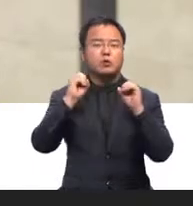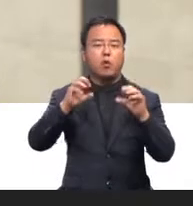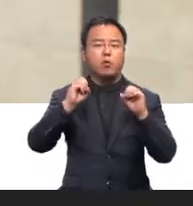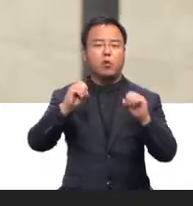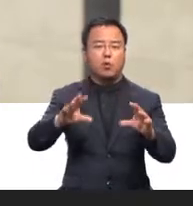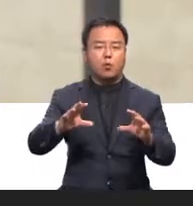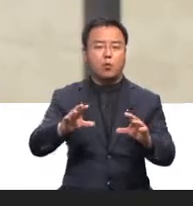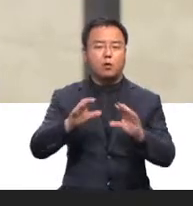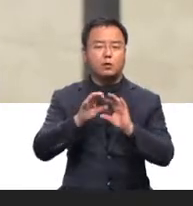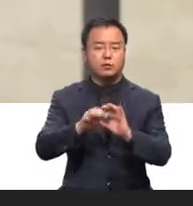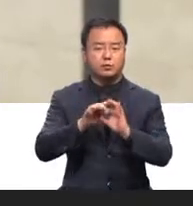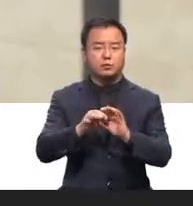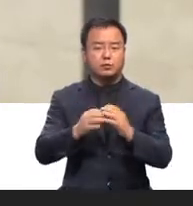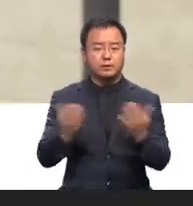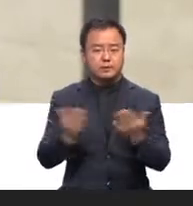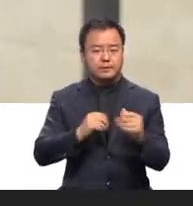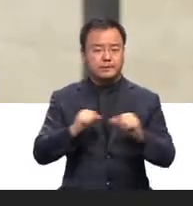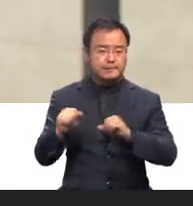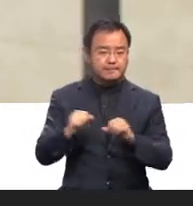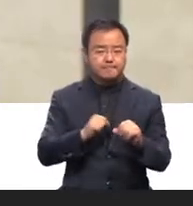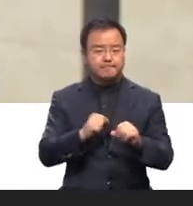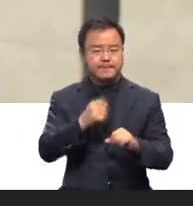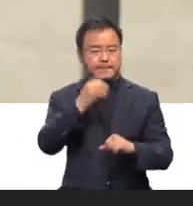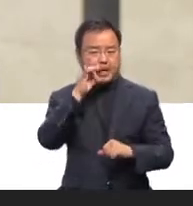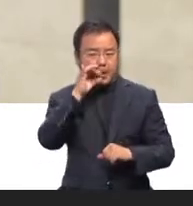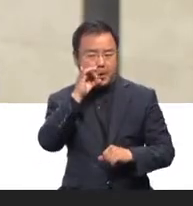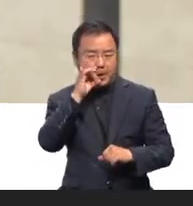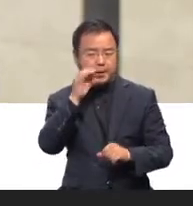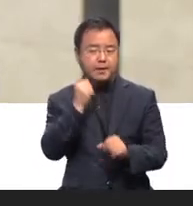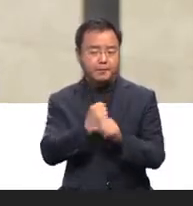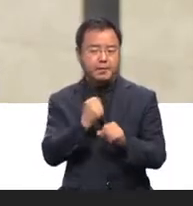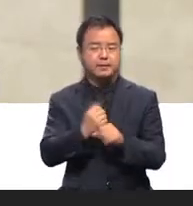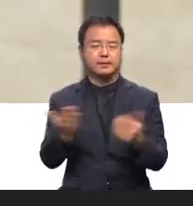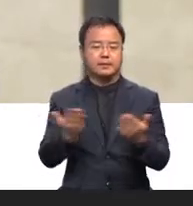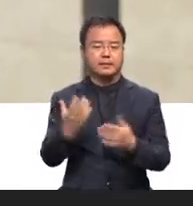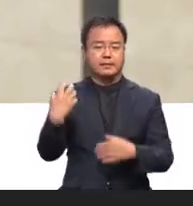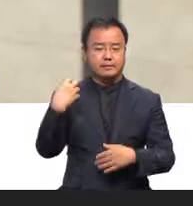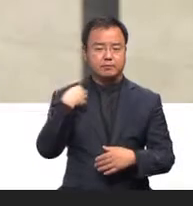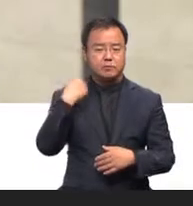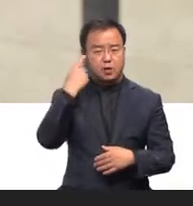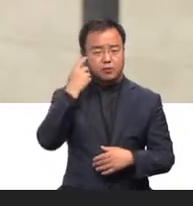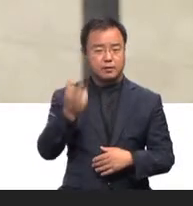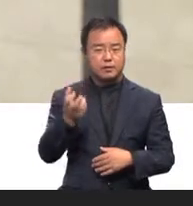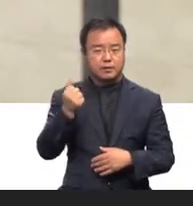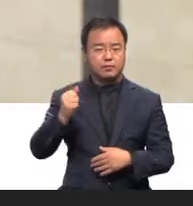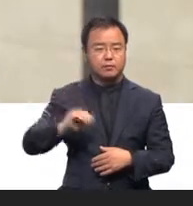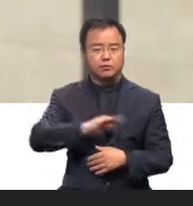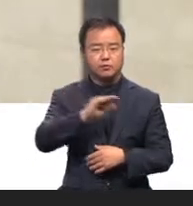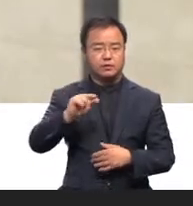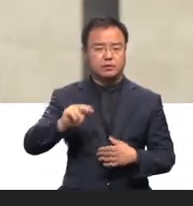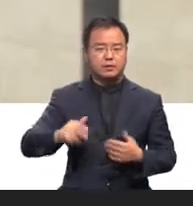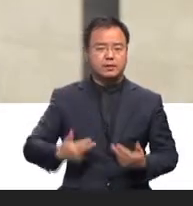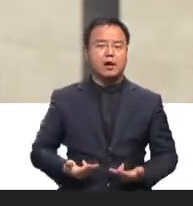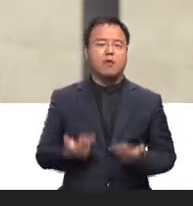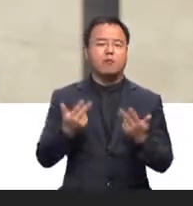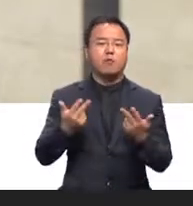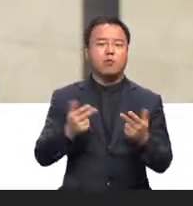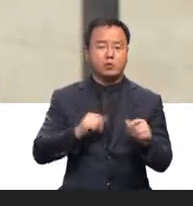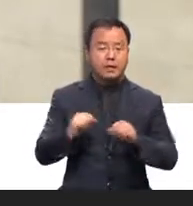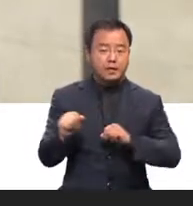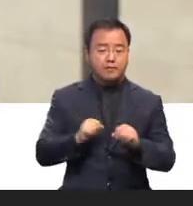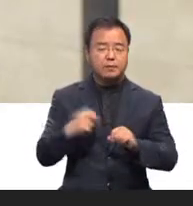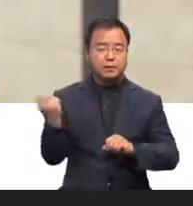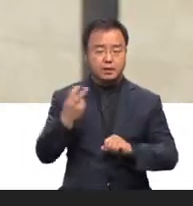이렇게 그거를 위해서 익사이트되는 그런 거를 우리의 임무라고 생각을 해요. 그래서 저희가 자원봉사로 자주